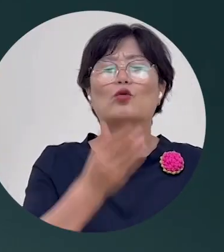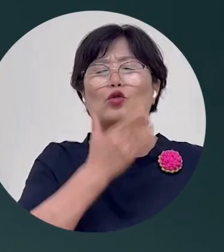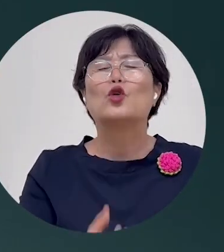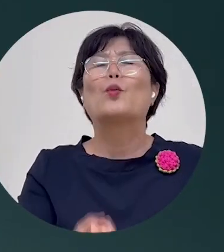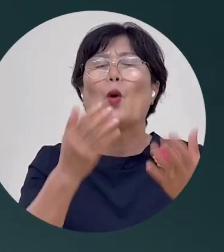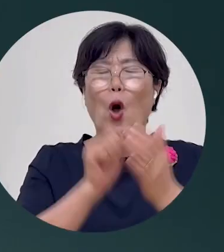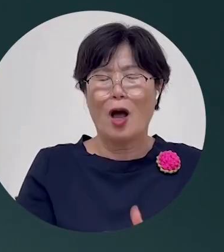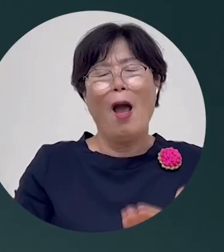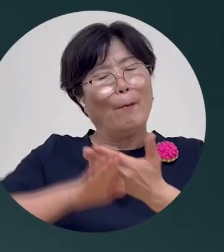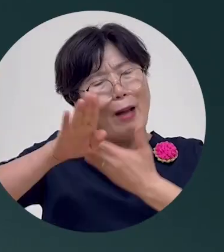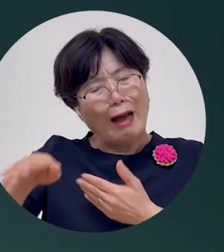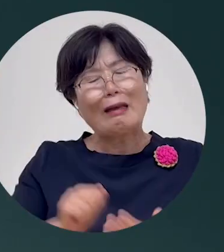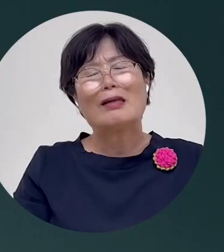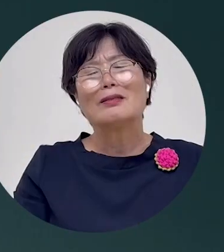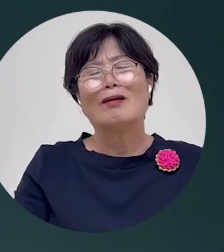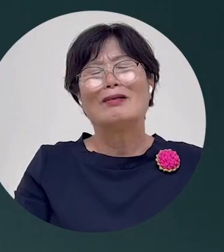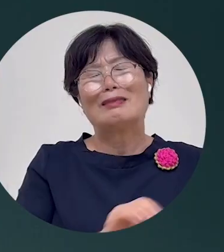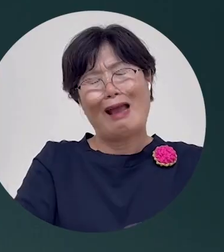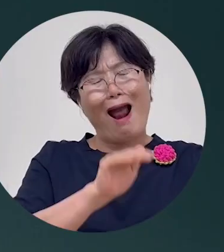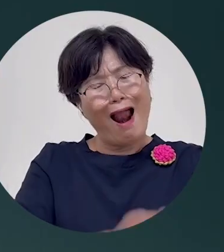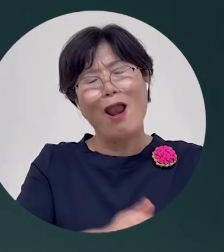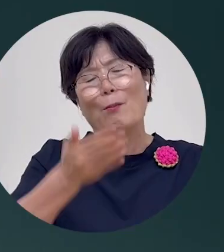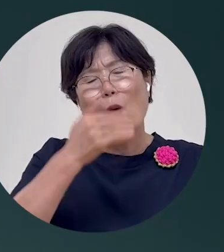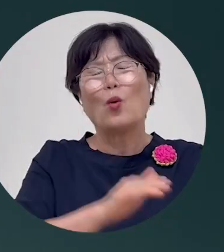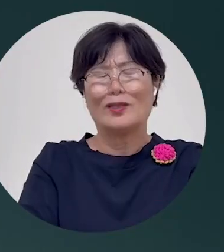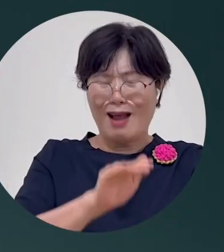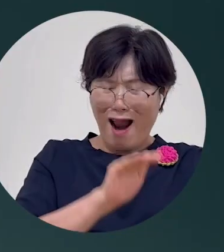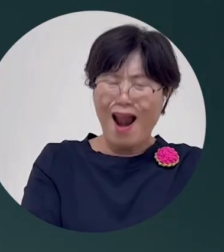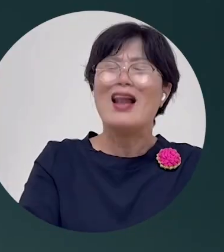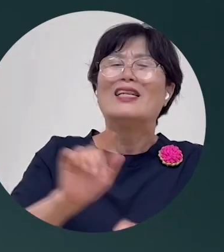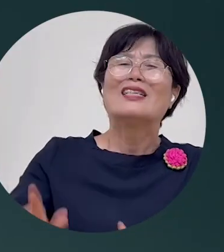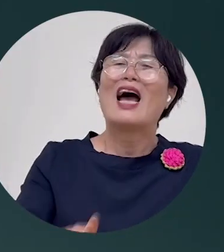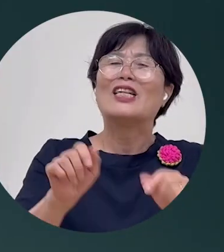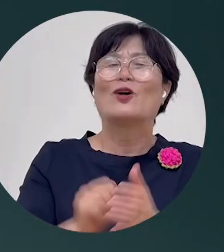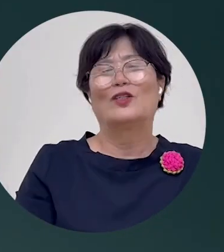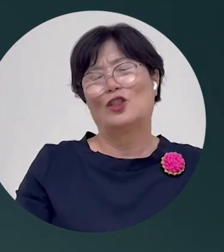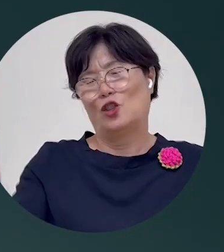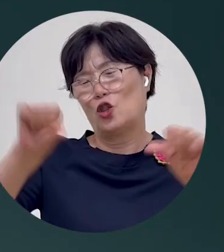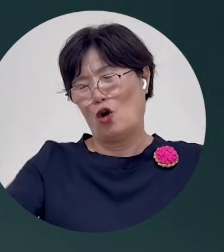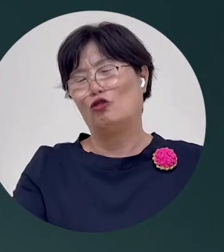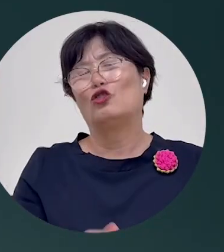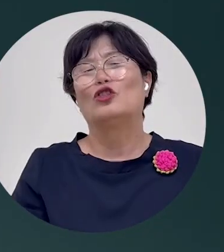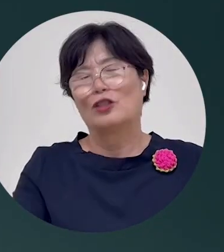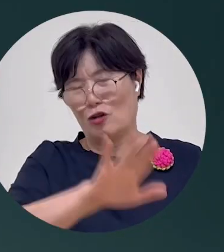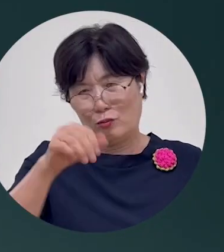저주. 제 말이 틀렸으면 증명을 해보세요.